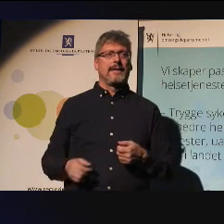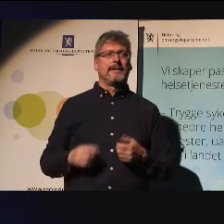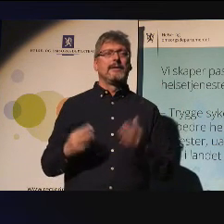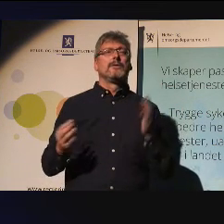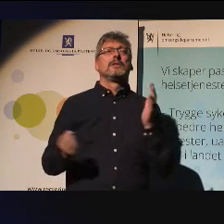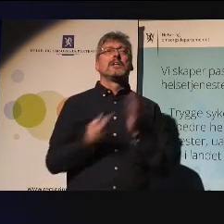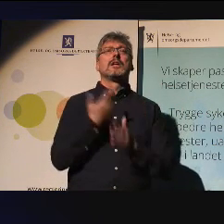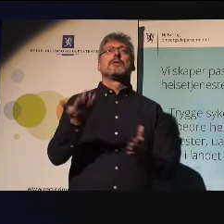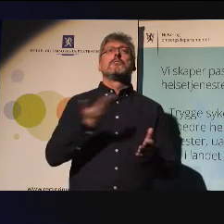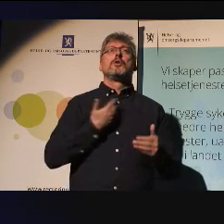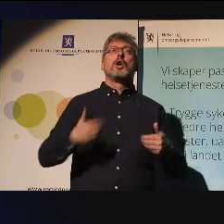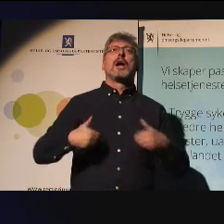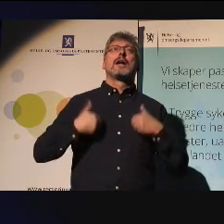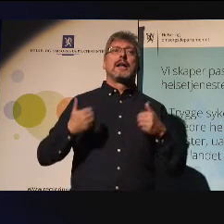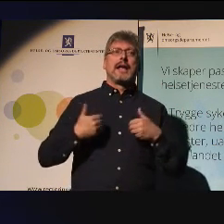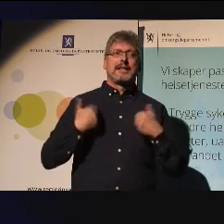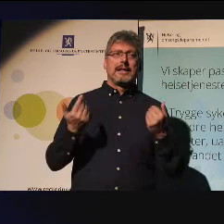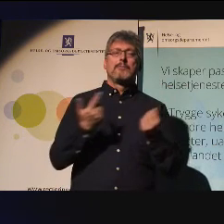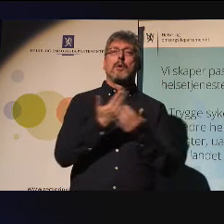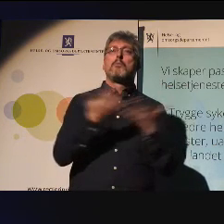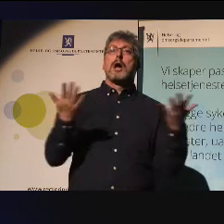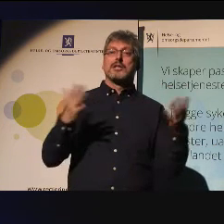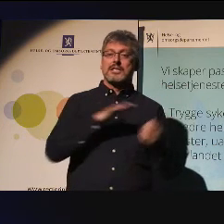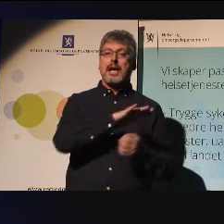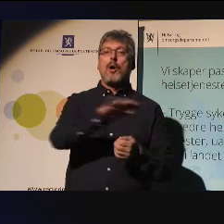mye gledelig på mange områder.